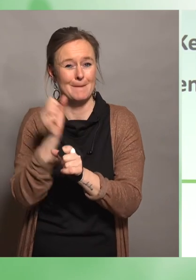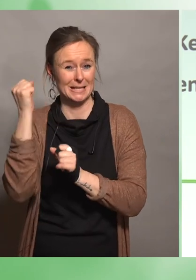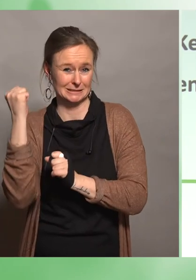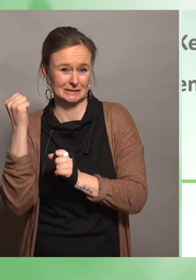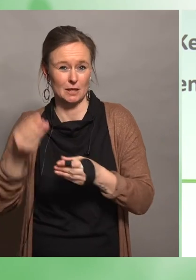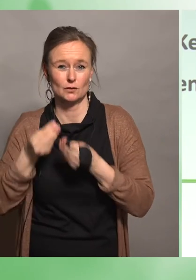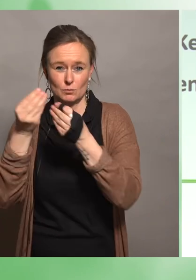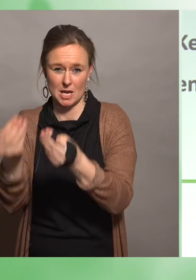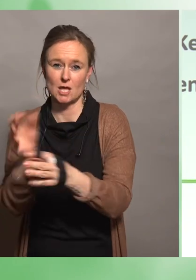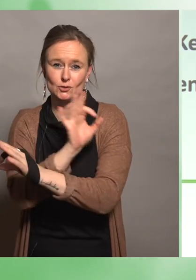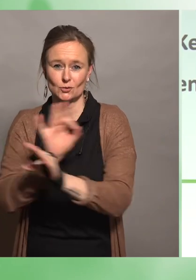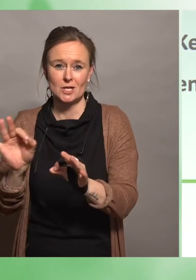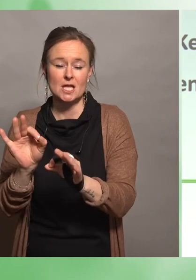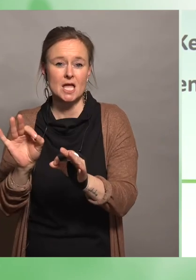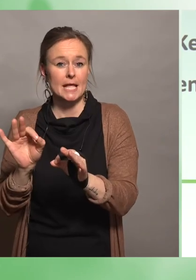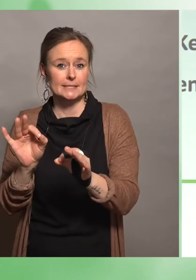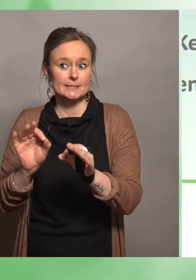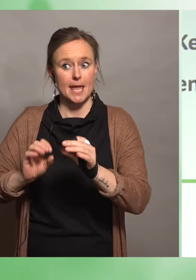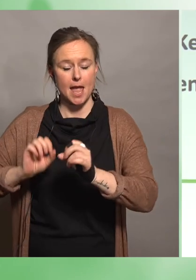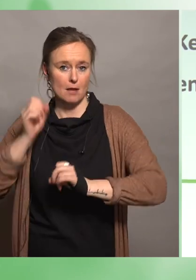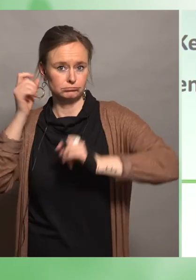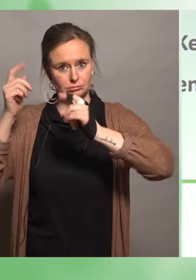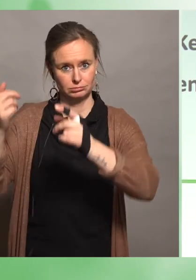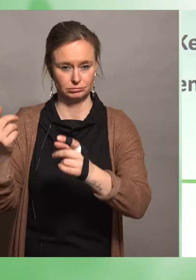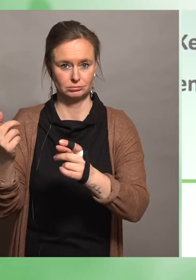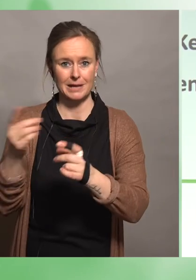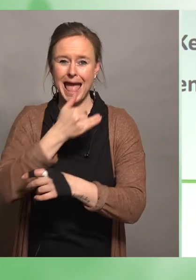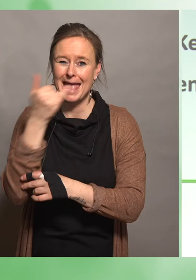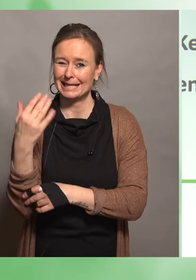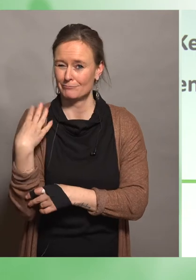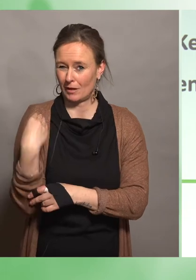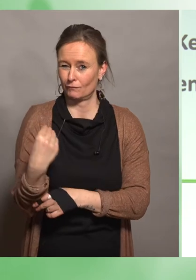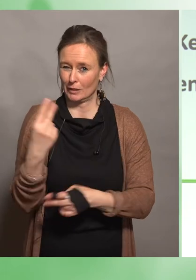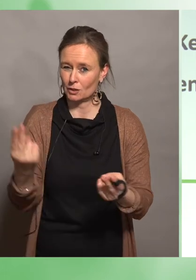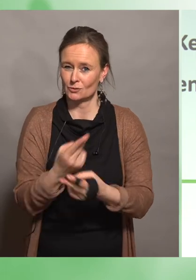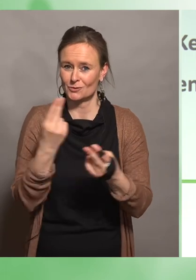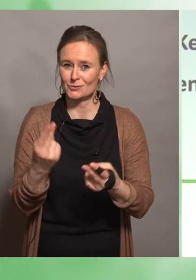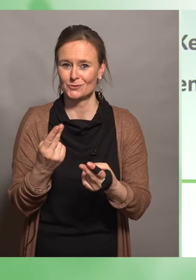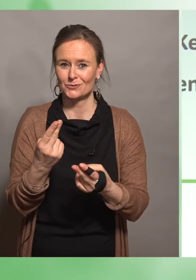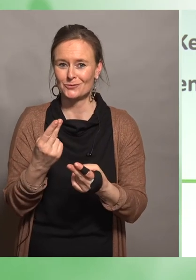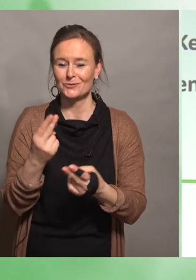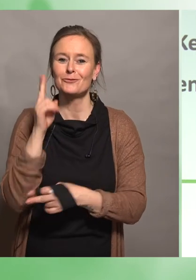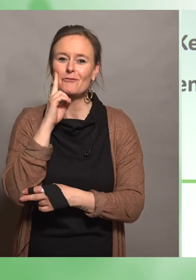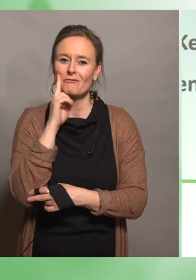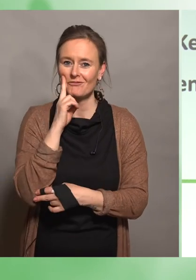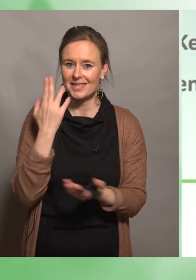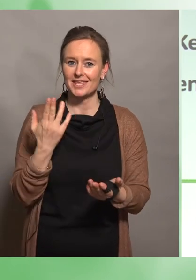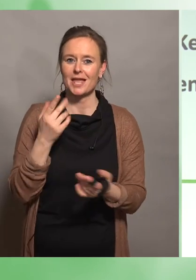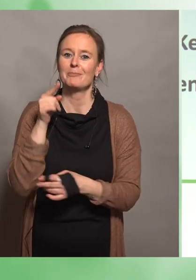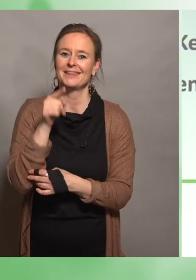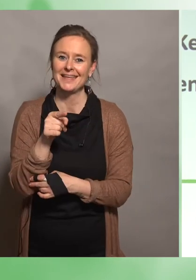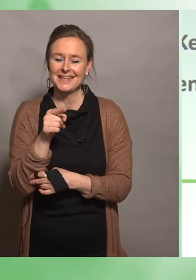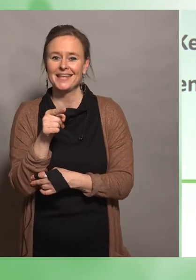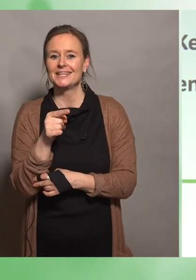kreativ, auch immer wieder auf der Suche nach Unternehmern, die hier bereit sind, auch über diese Schwelle drüber